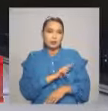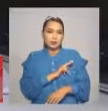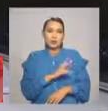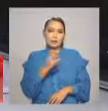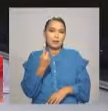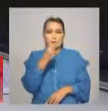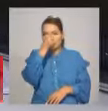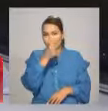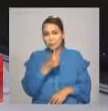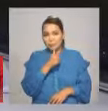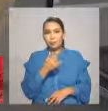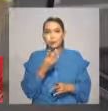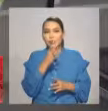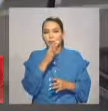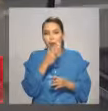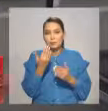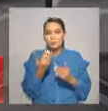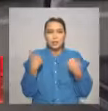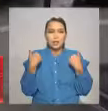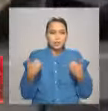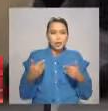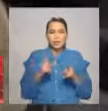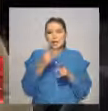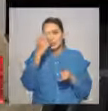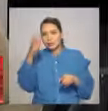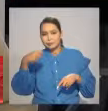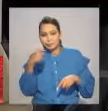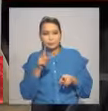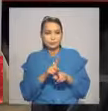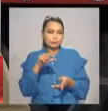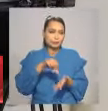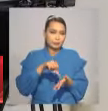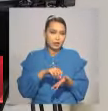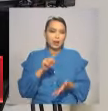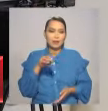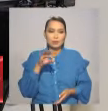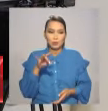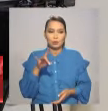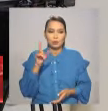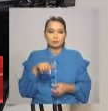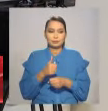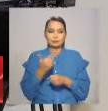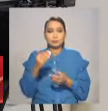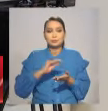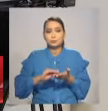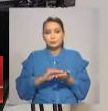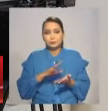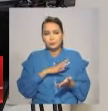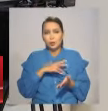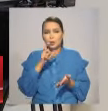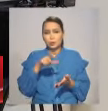один месяц. Пришло время снимать героические кинокартины, говорит автор сценария. Очень много людей писало, очень